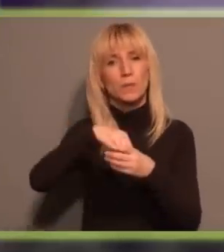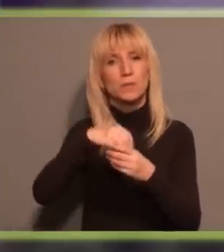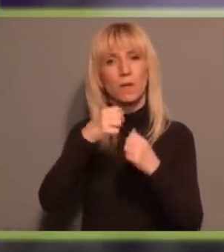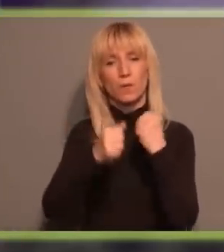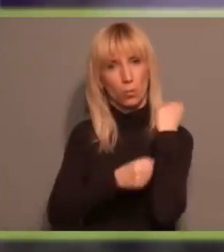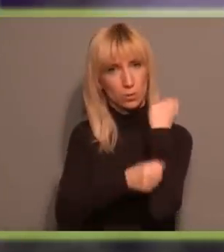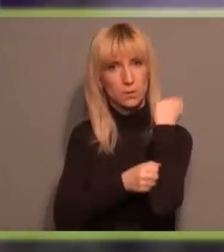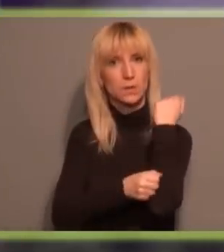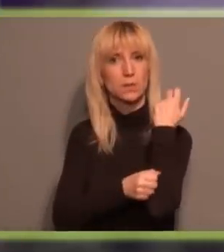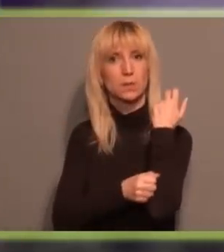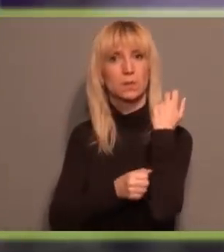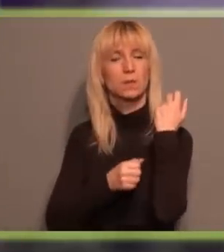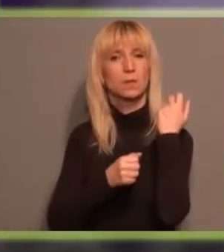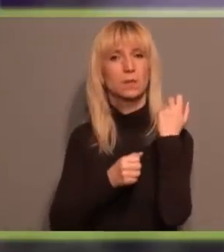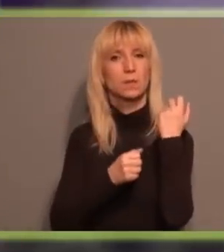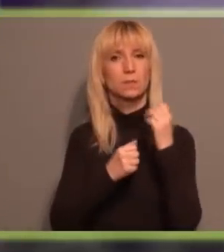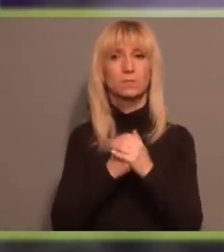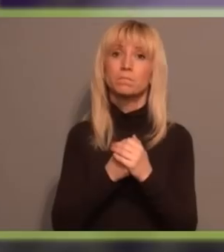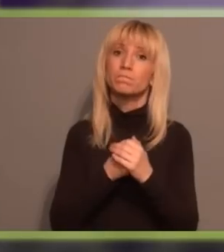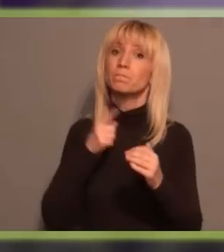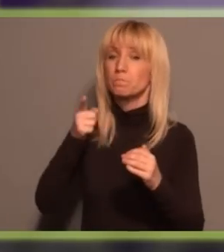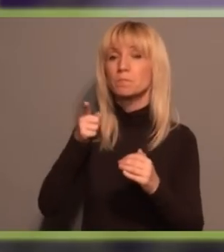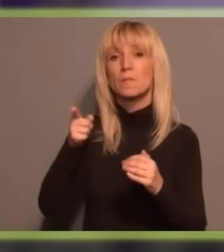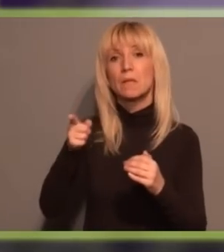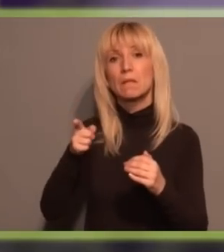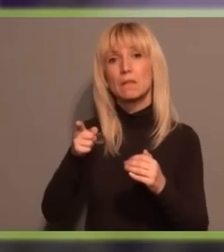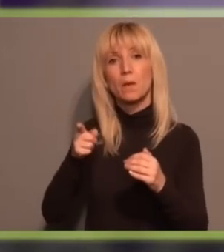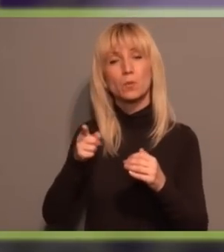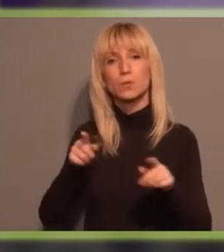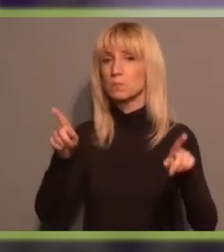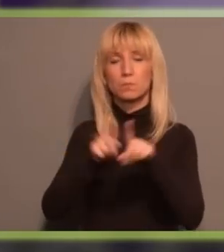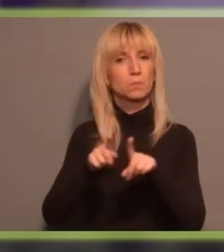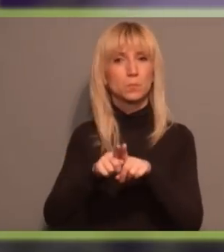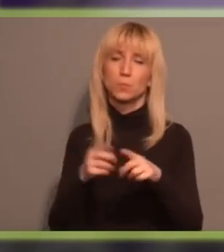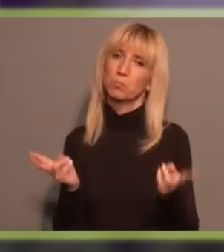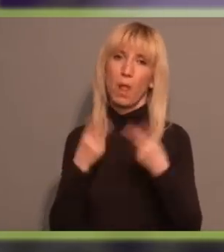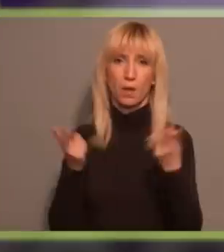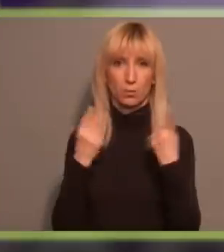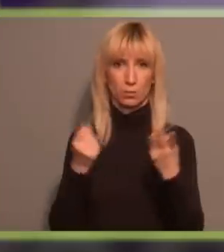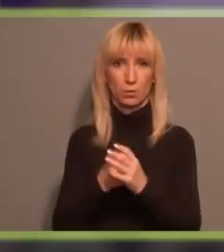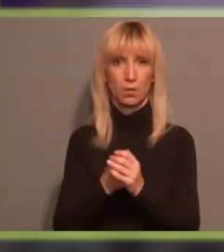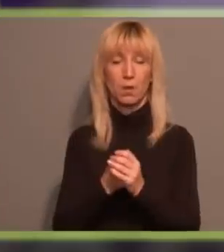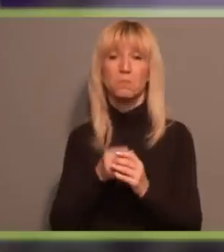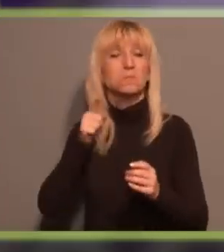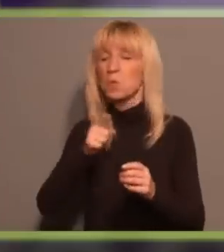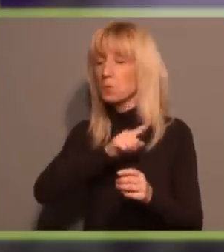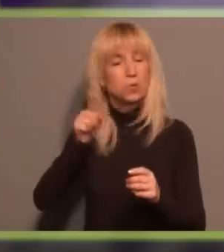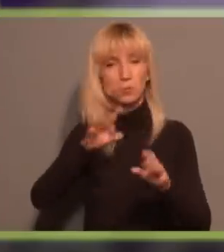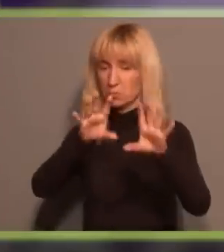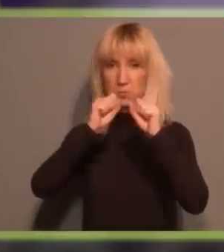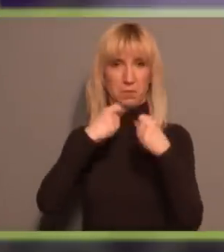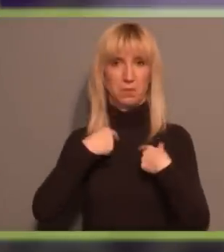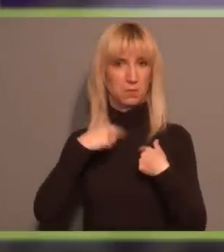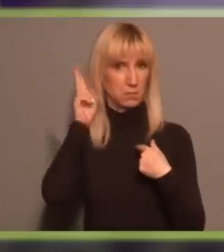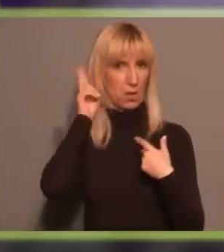Arts. I taba je stvarno najbolje za mene. Nisam ni primetila da